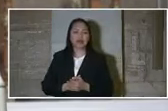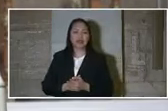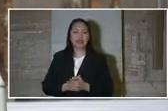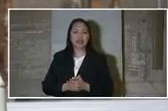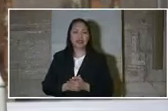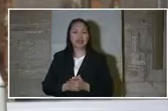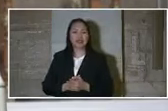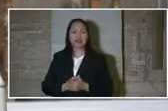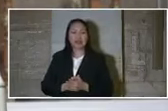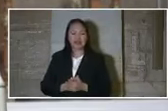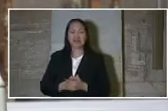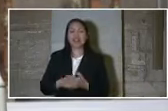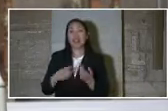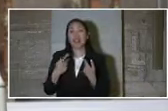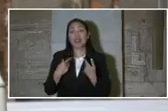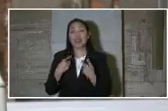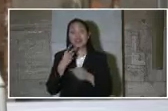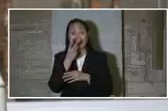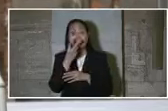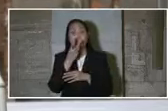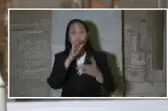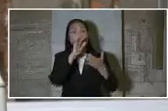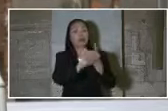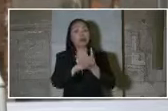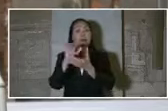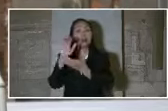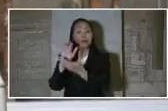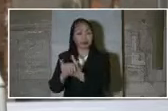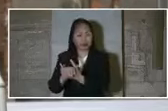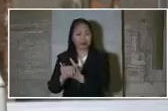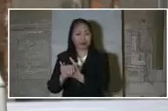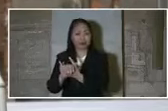Meron ho akong nakikita dito ng mga mag-asawa.